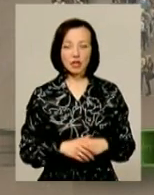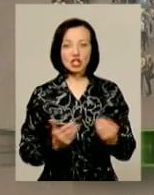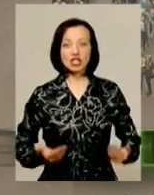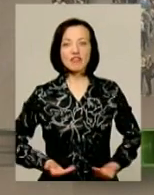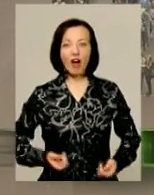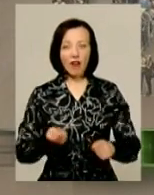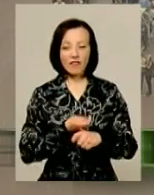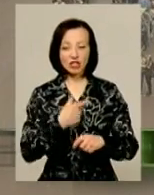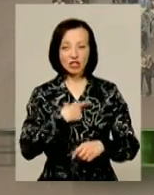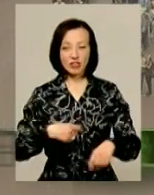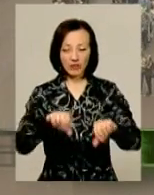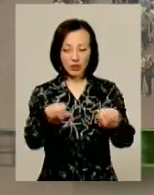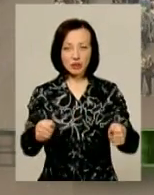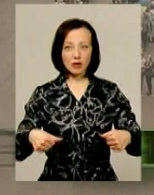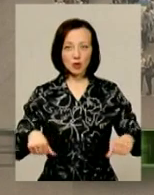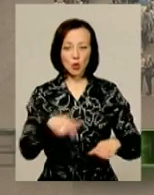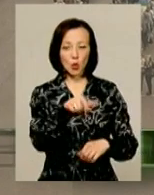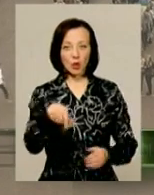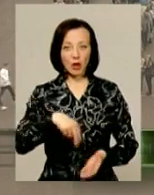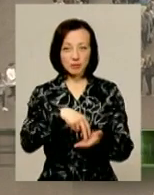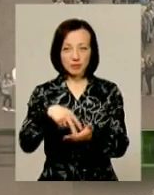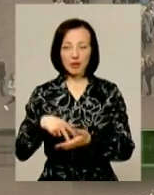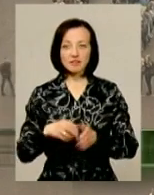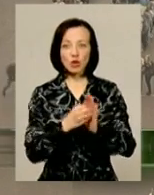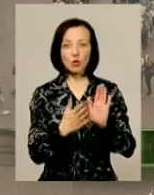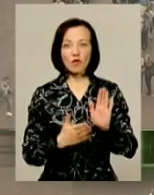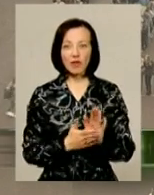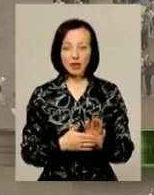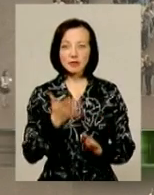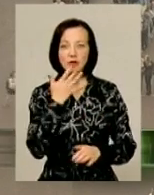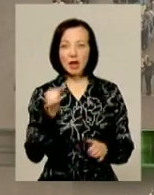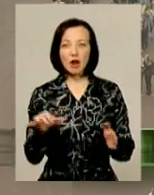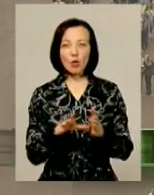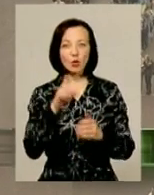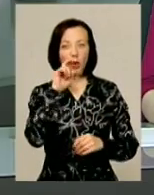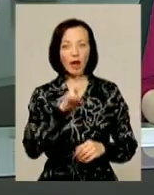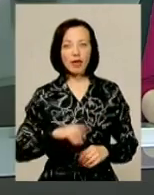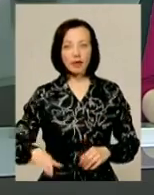Жива вишиванка із людей в вишиванках. В обласному центрі встановили національний рекорд України.